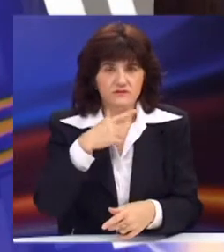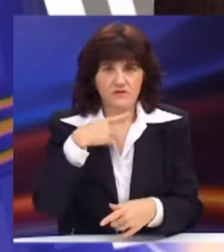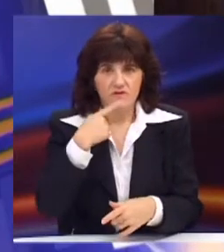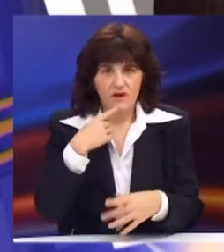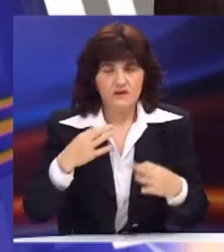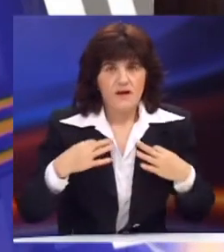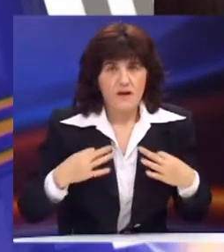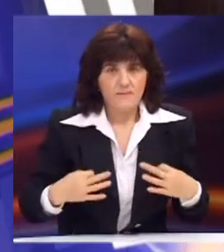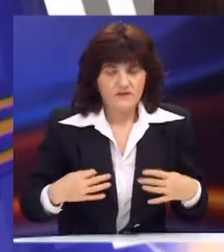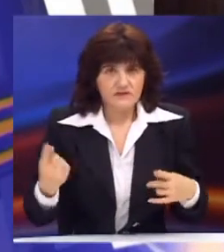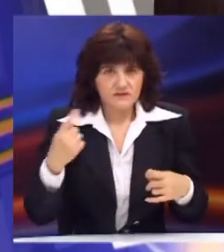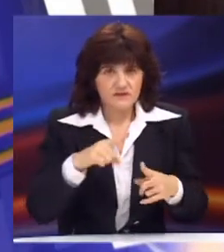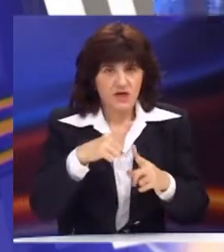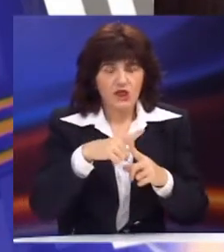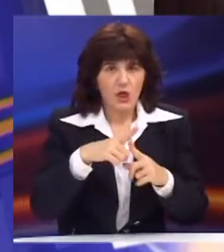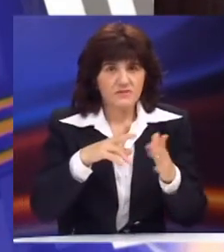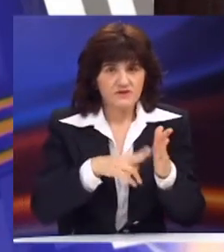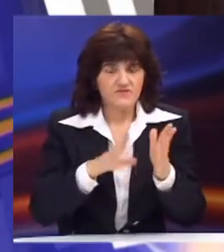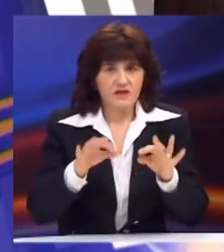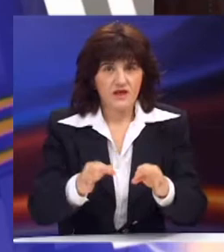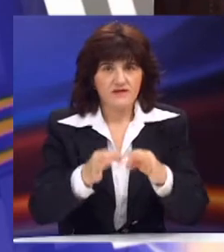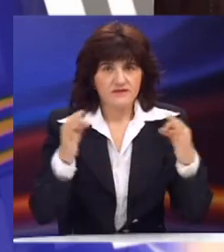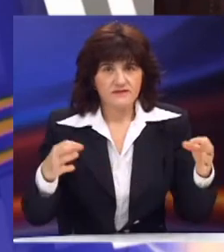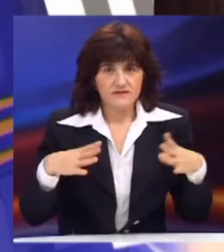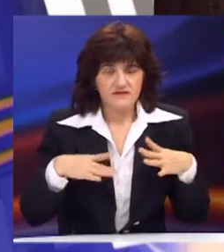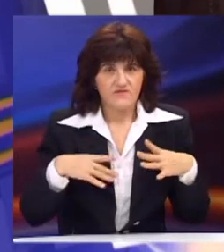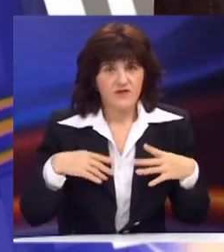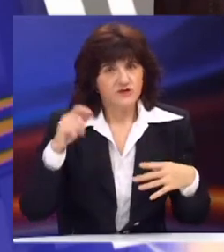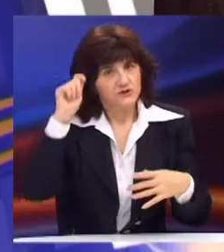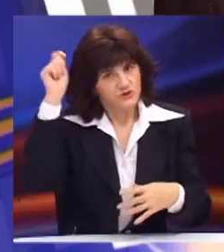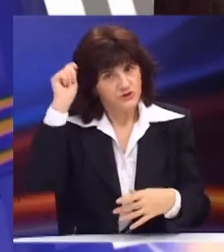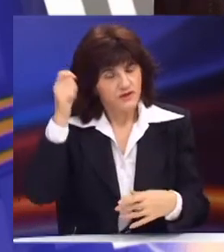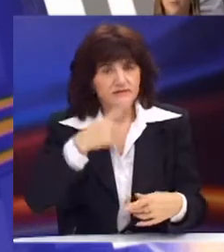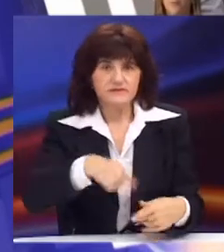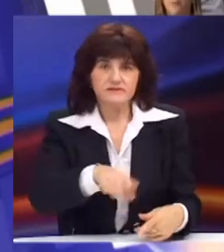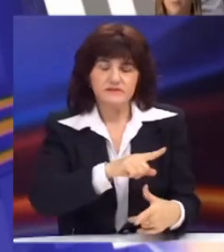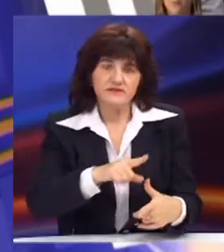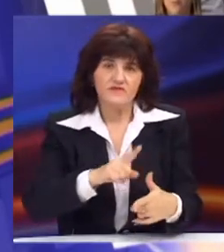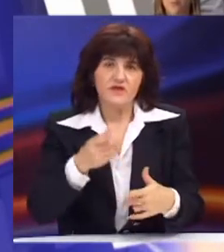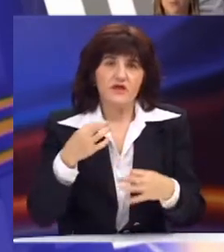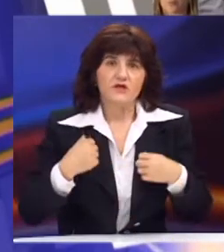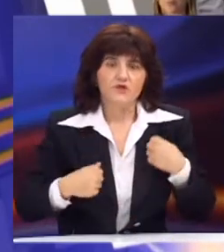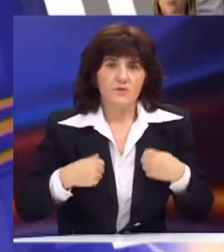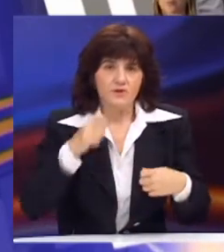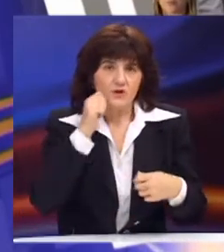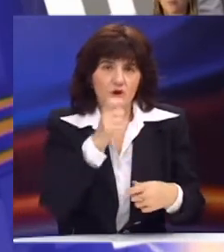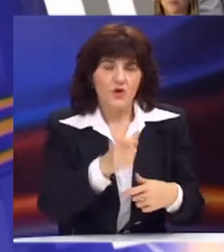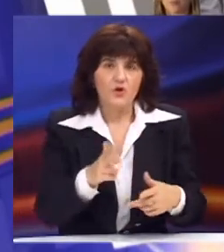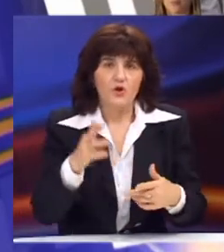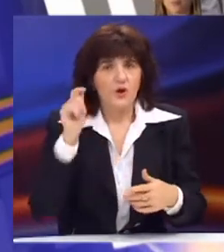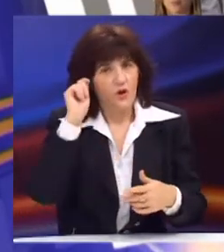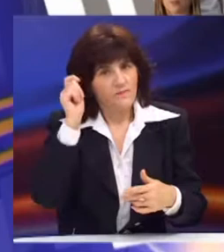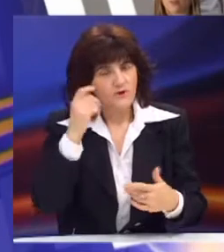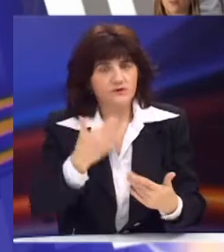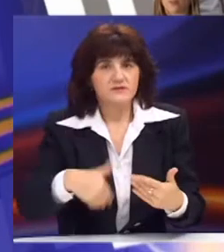ocenio da prisustvo predsjednika Srbije Tomislava Nikolića na svečanosti predstavlja čast za sve Subotičane i poruku koliko Srbija ceni